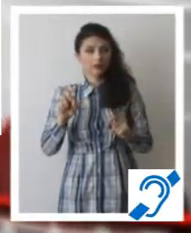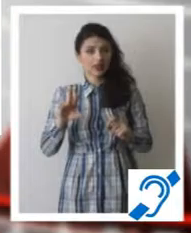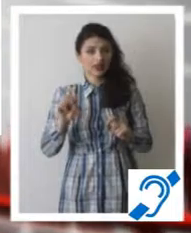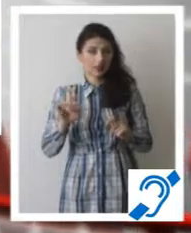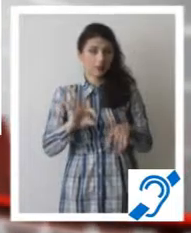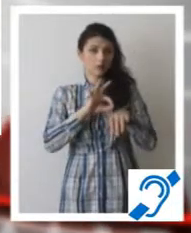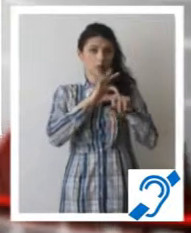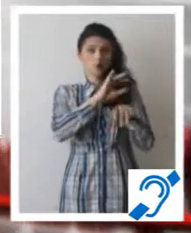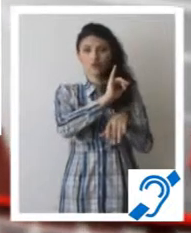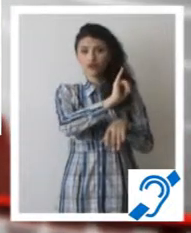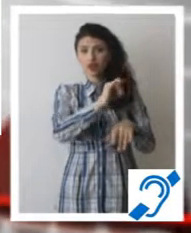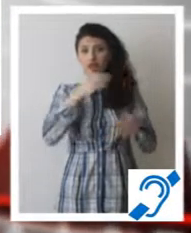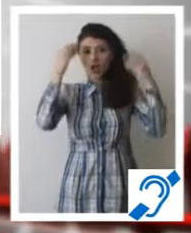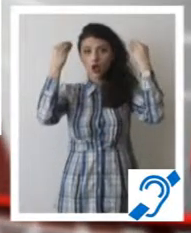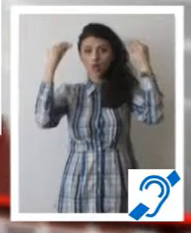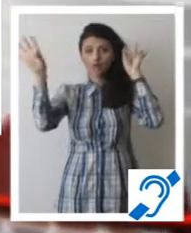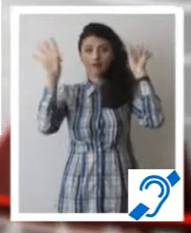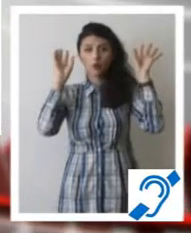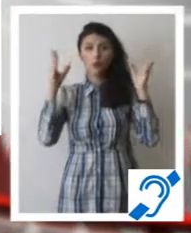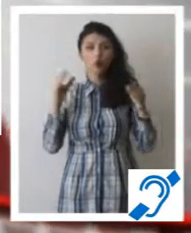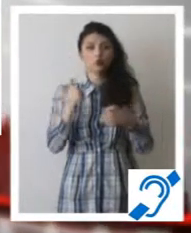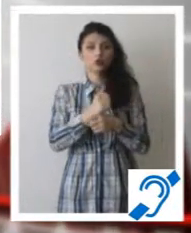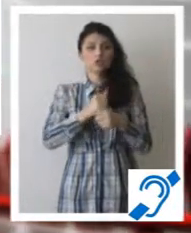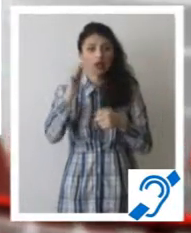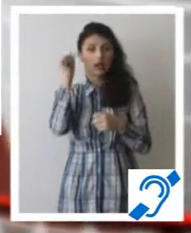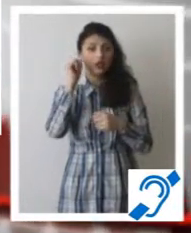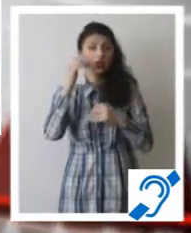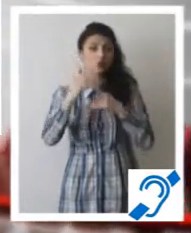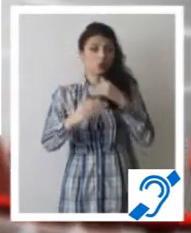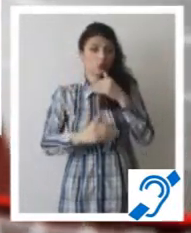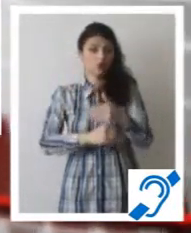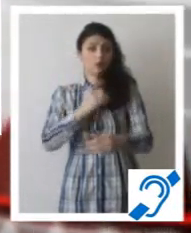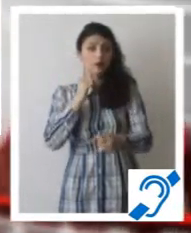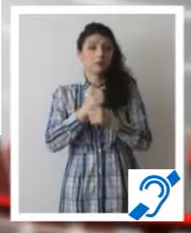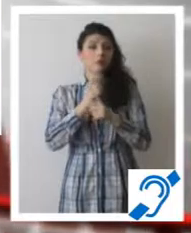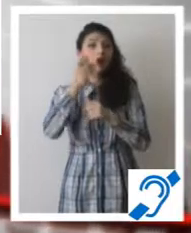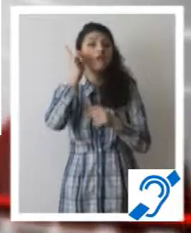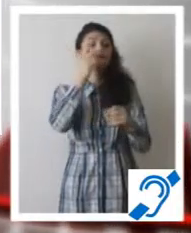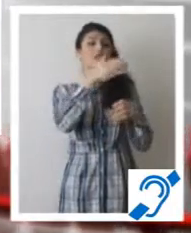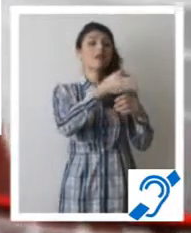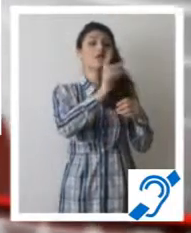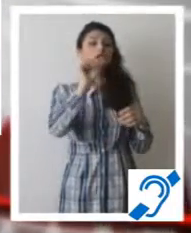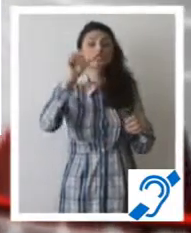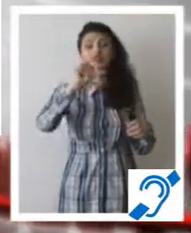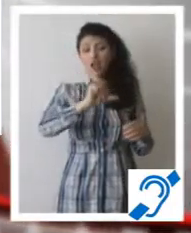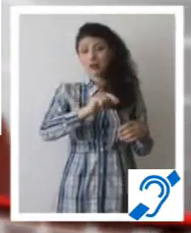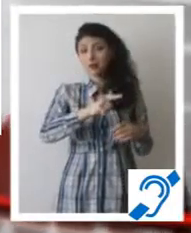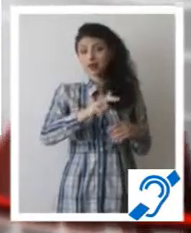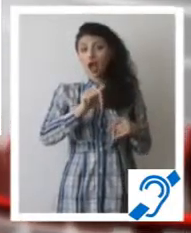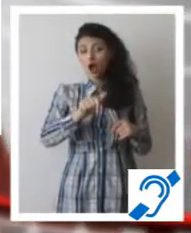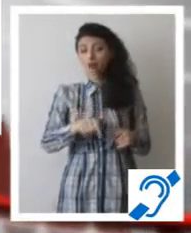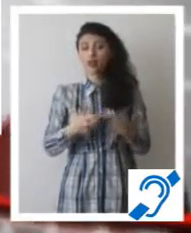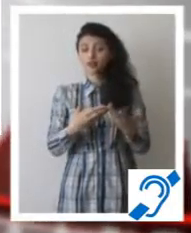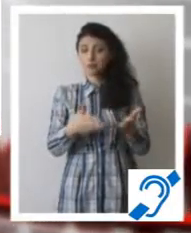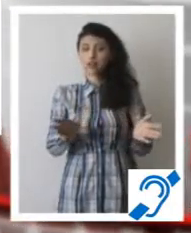Laptele. Conform comunicatului de presă transmis de Consiliul Județean, în urma inițierii procedurii de insolvență în care a intrat societatea Lactag SA, produsul